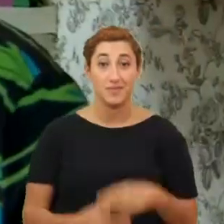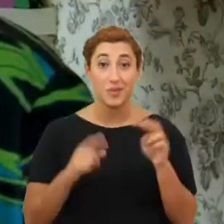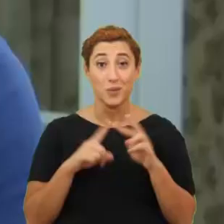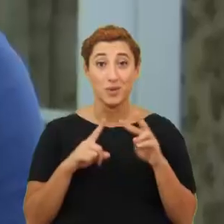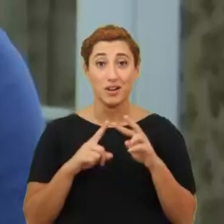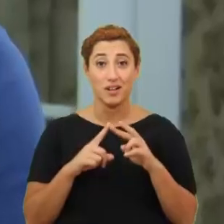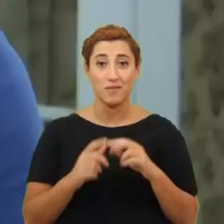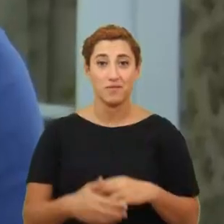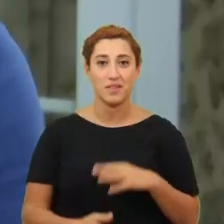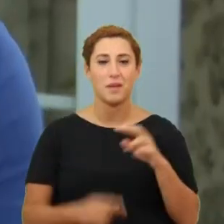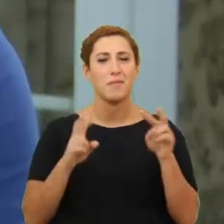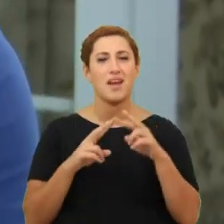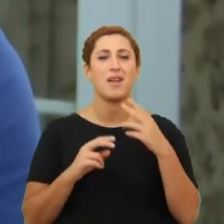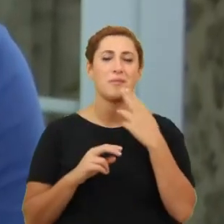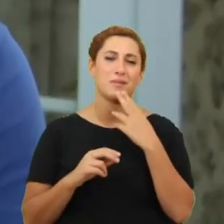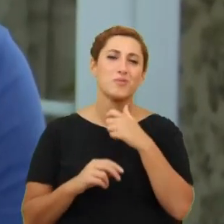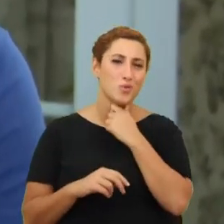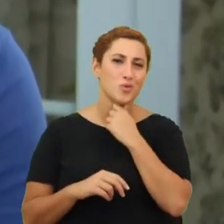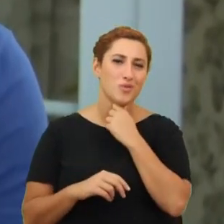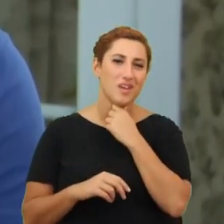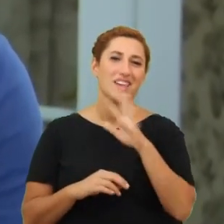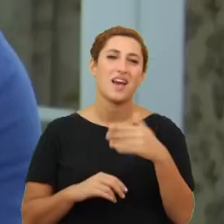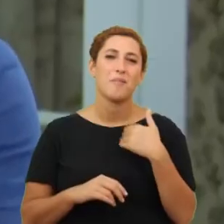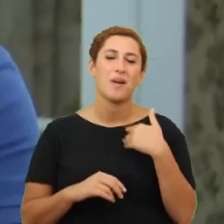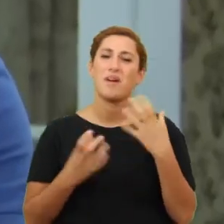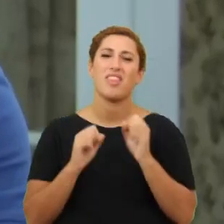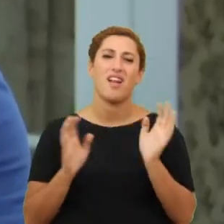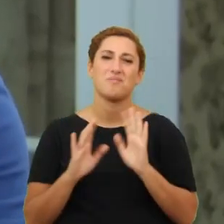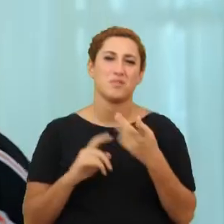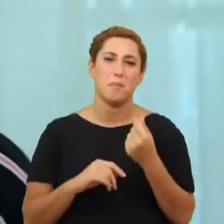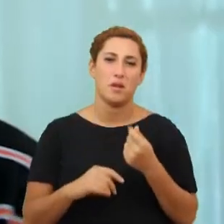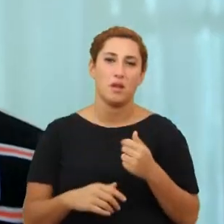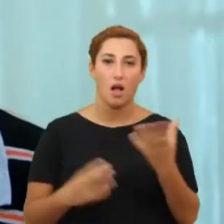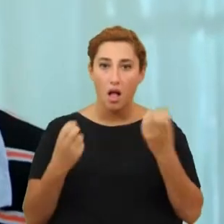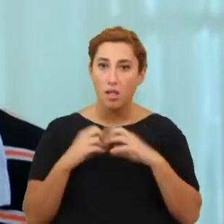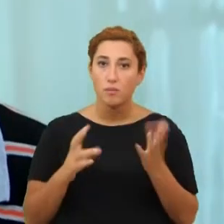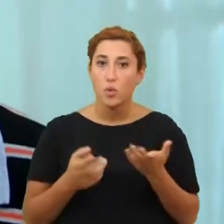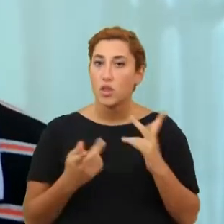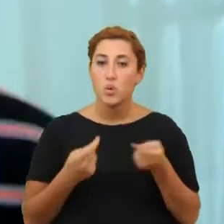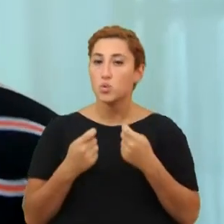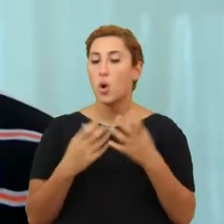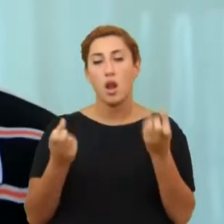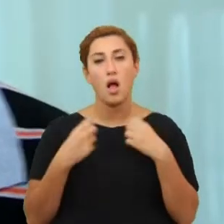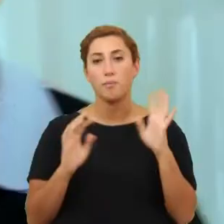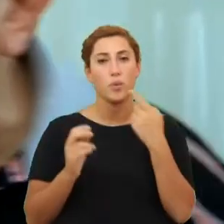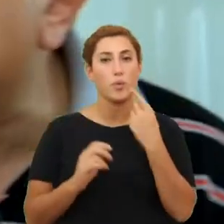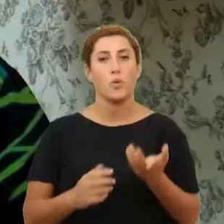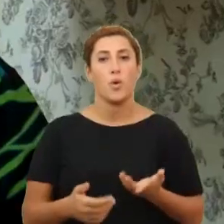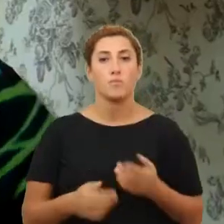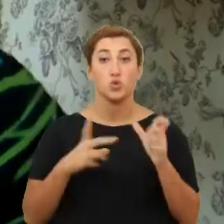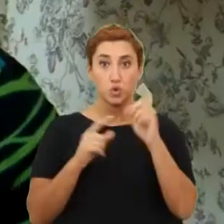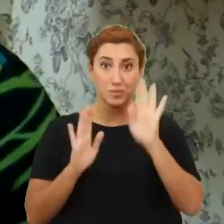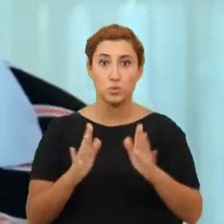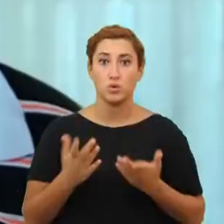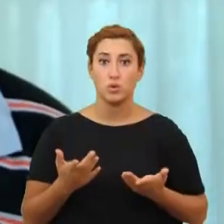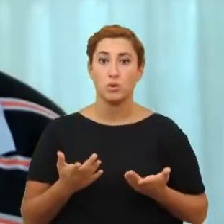Nurhan. Meryem Hanım lütfen. Ya ben almayacağım bu parayı. Almıyor ya, zorluyor. Almıyor diyorum sana. Şükrü